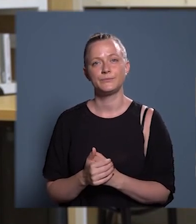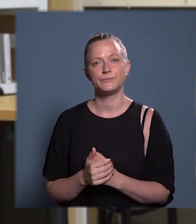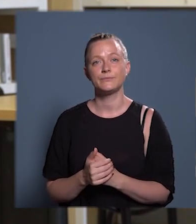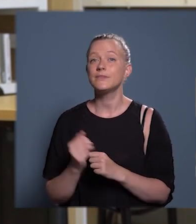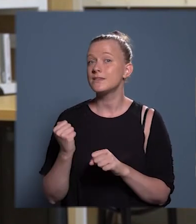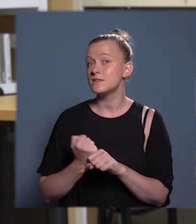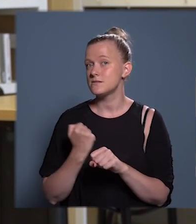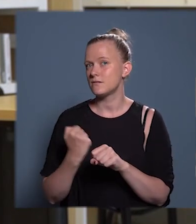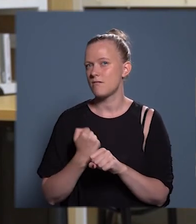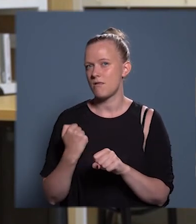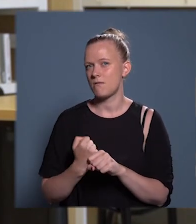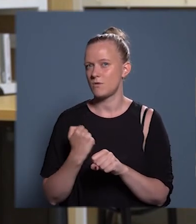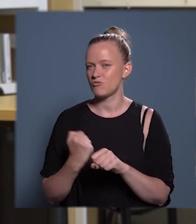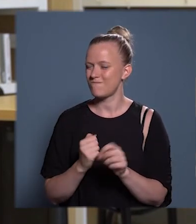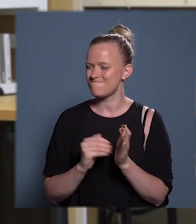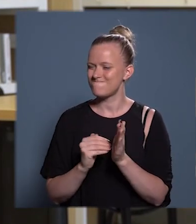izgalmasabban,